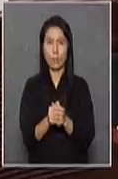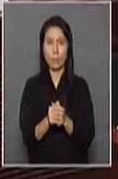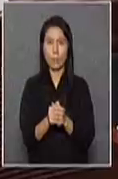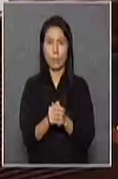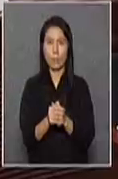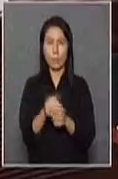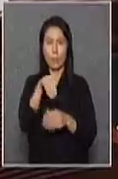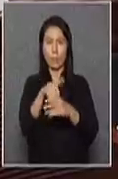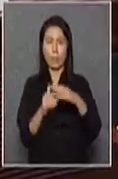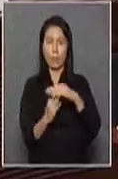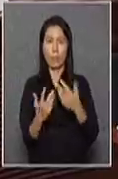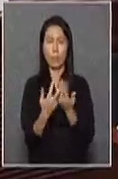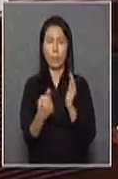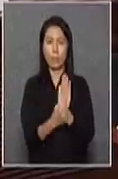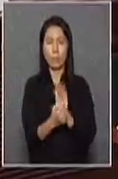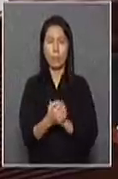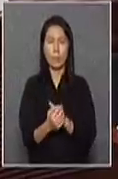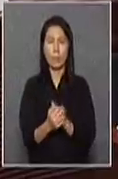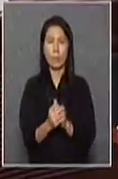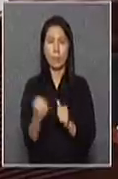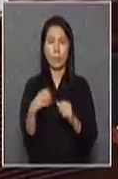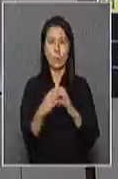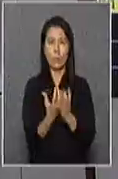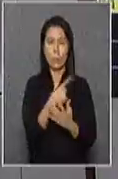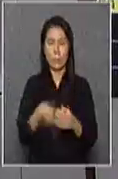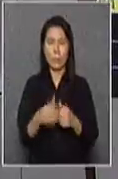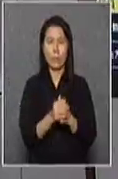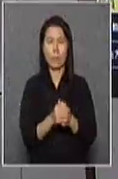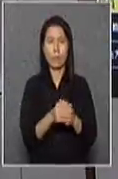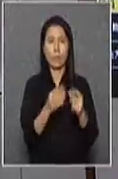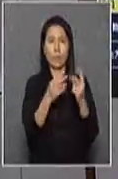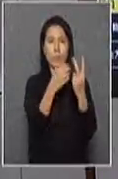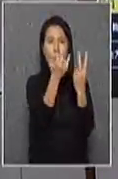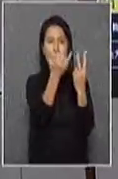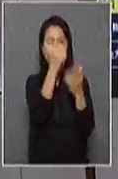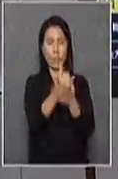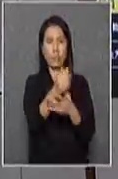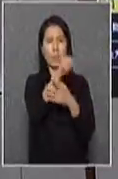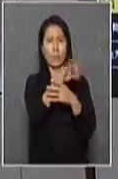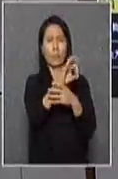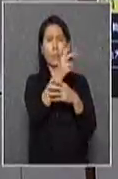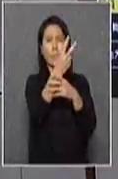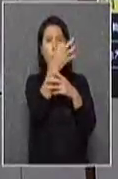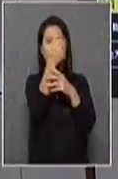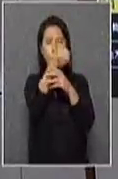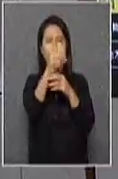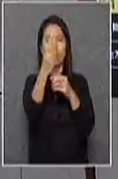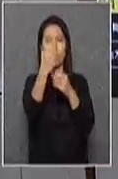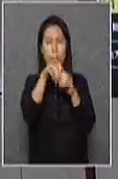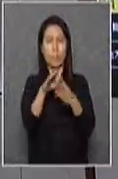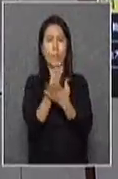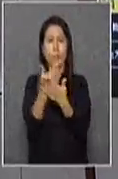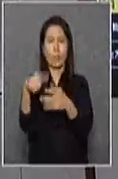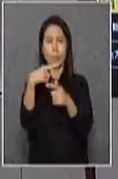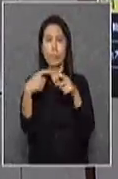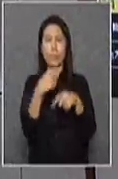停止表決，顯示結果。功能團體選舉產生的議員26位出席，沒有人贊成，23位反對，1位棄權。分區直接選